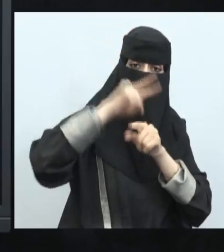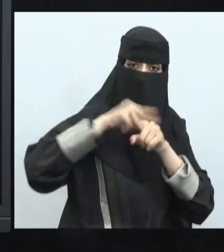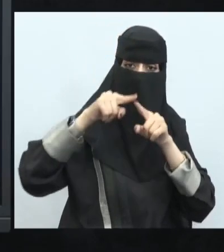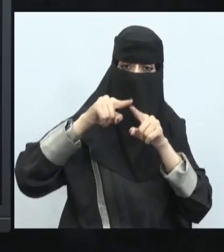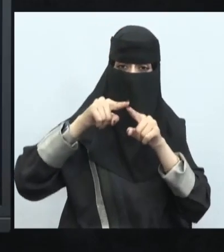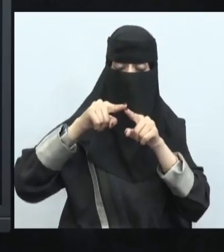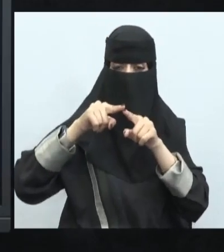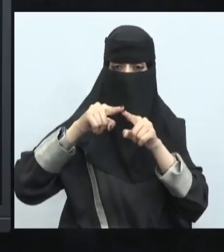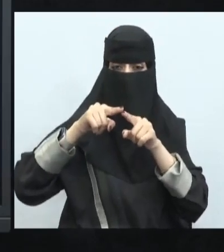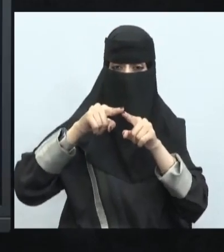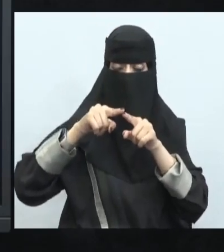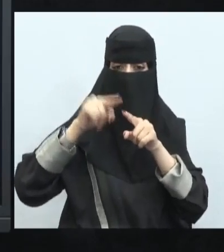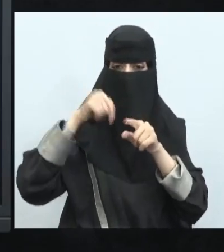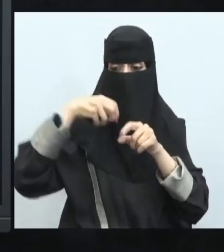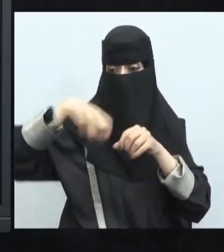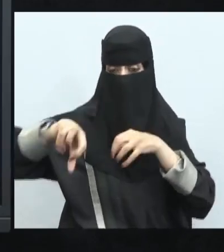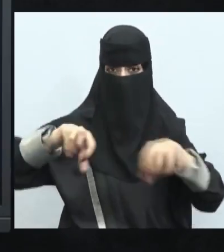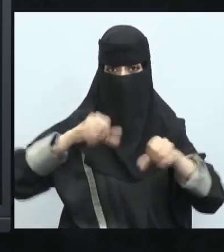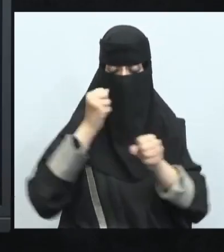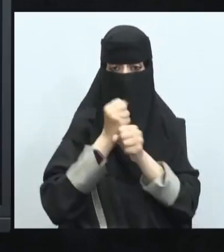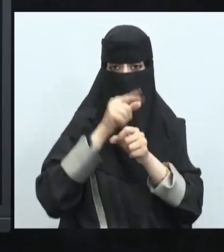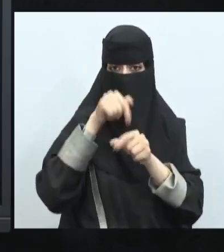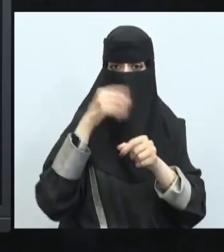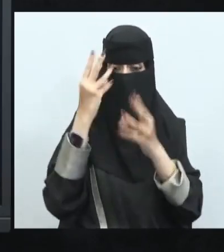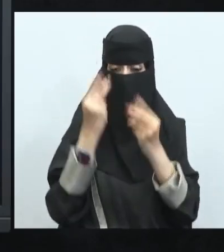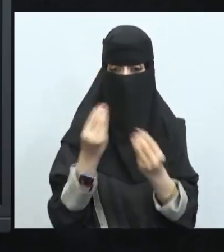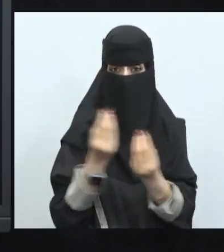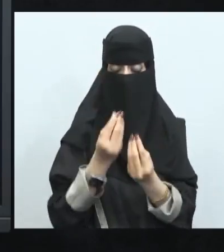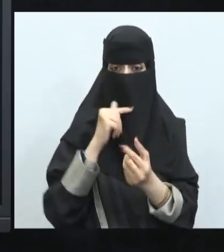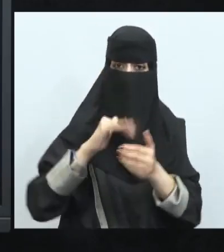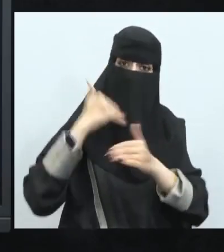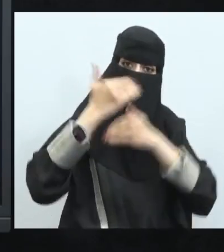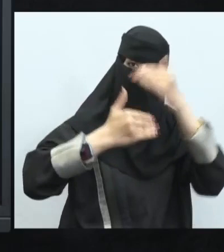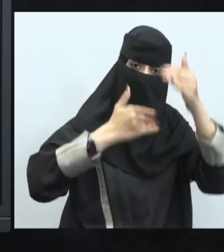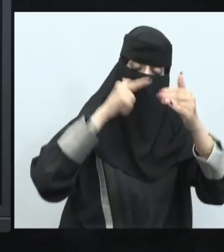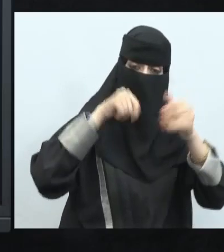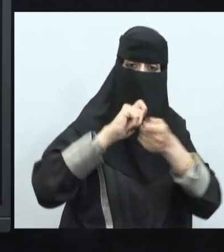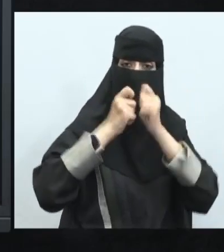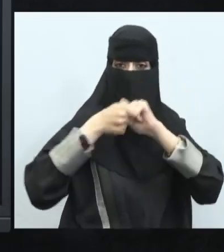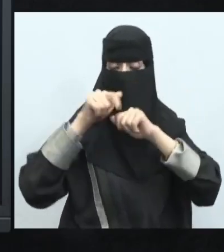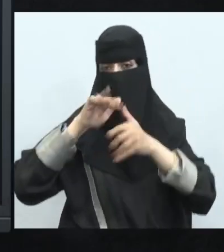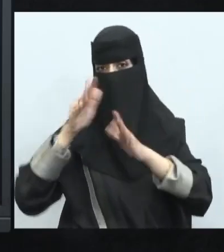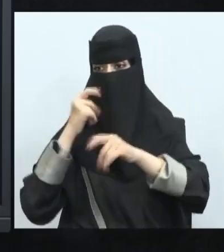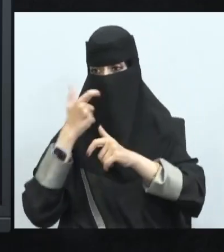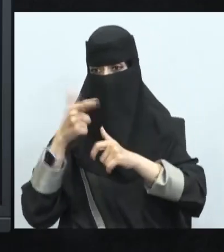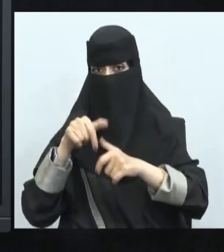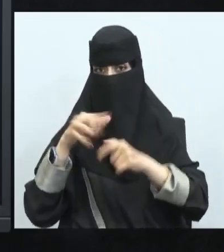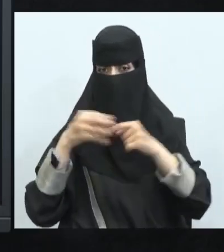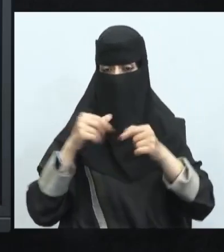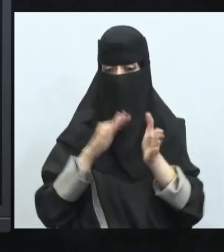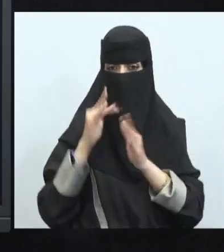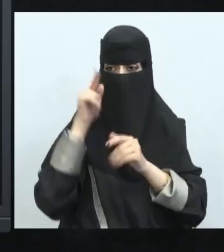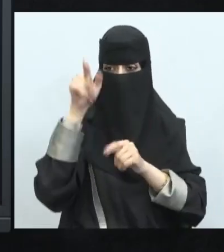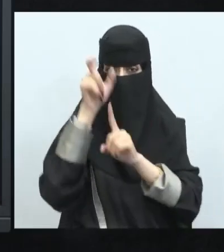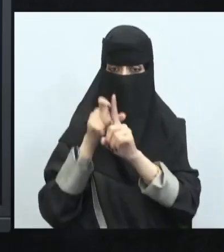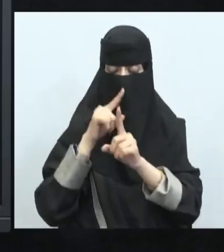الى مثلا فصل الموظفين او تقليص عددهم وبالتالي التغيير قد ينظر له من جانب سلب من هذا